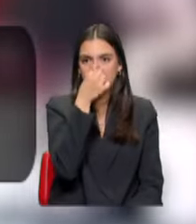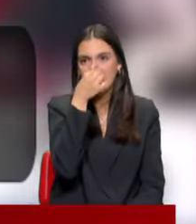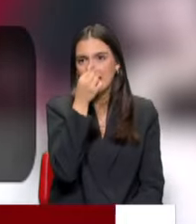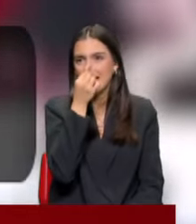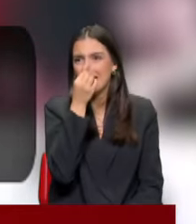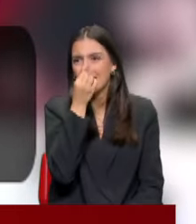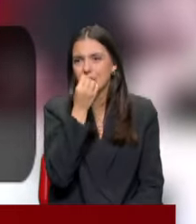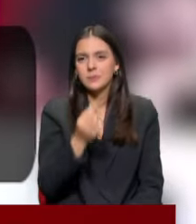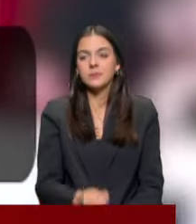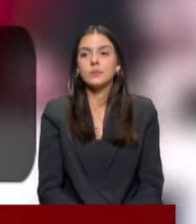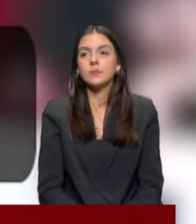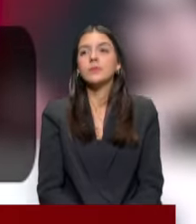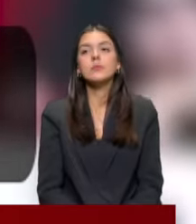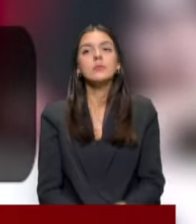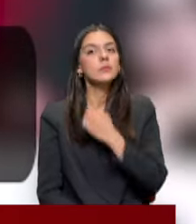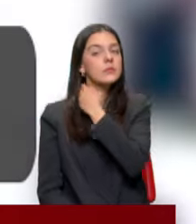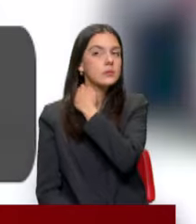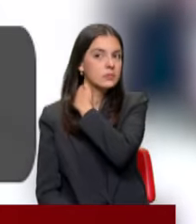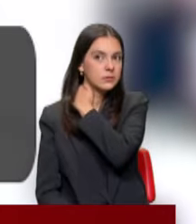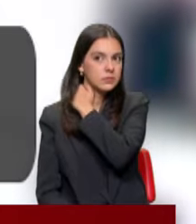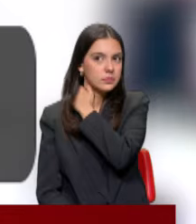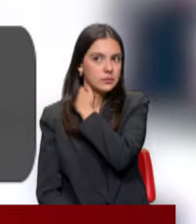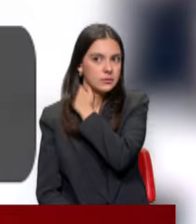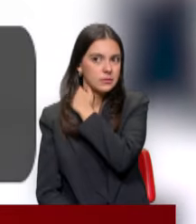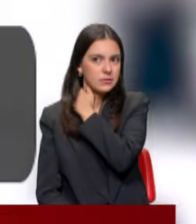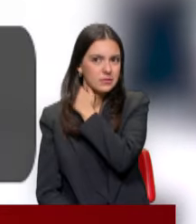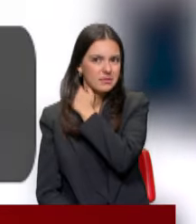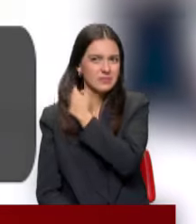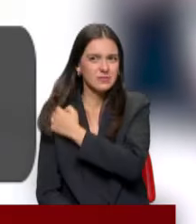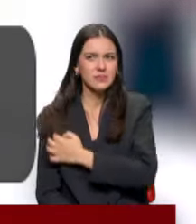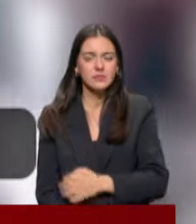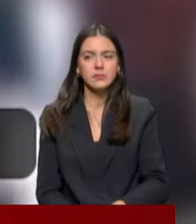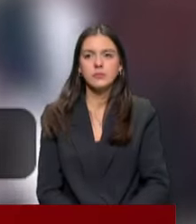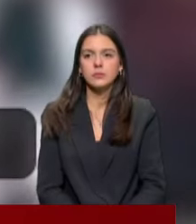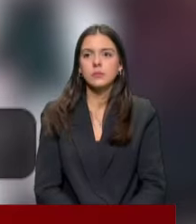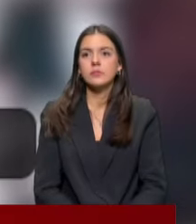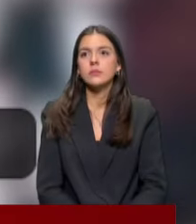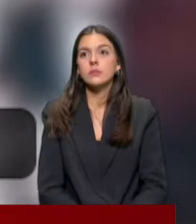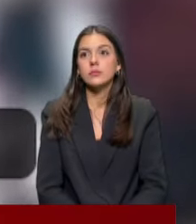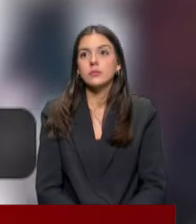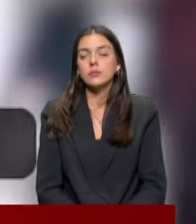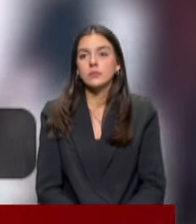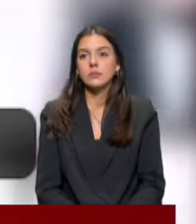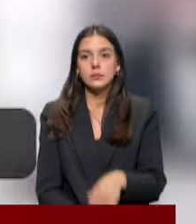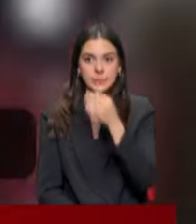Madem açık konuşuyoruz, bu konuya yaklaşım açımız biraz değiştirelim. Yüzlerce hayvanı